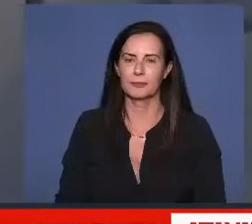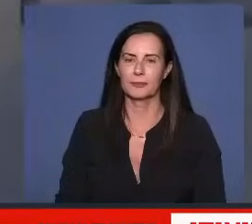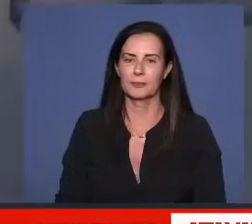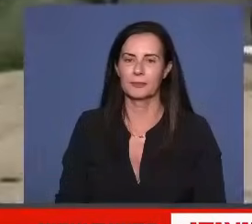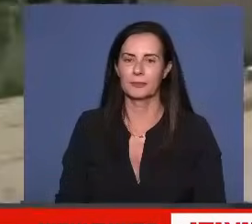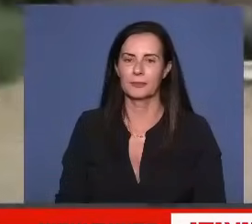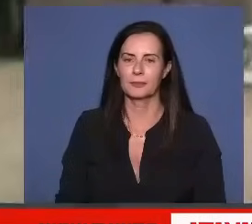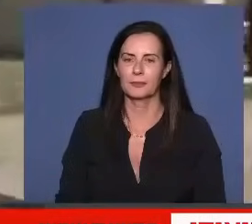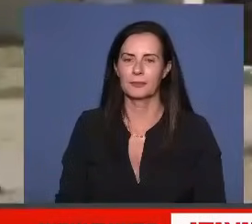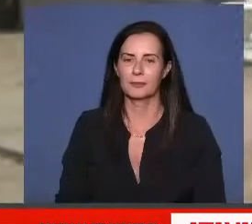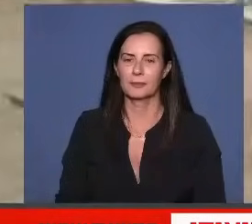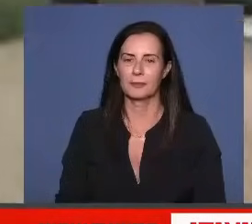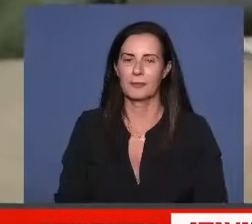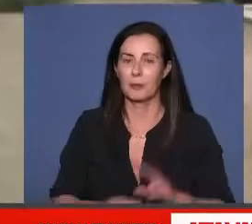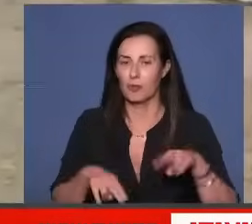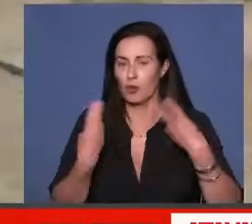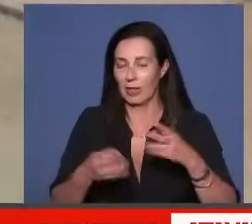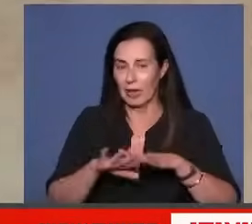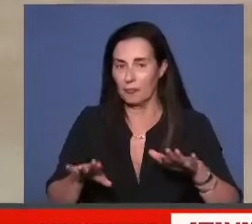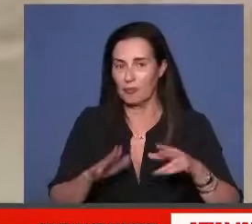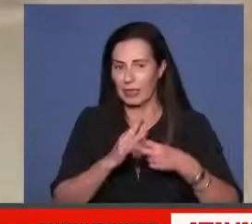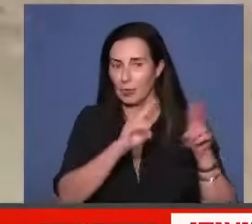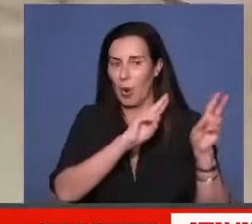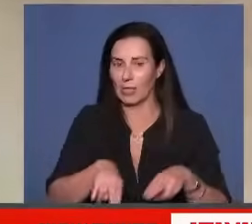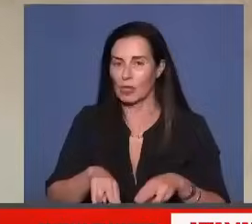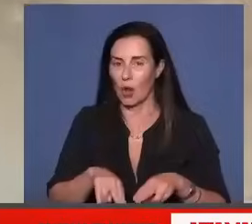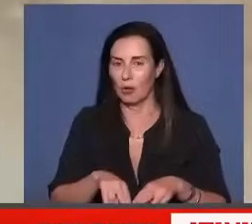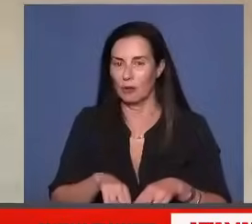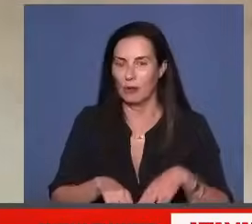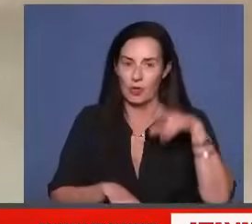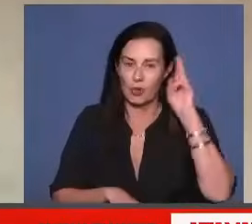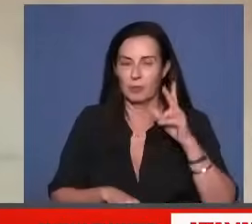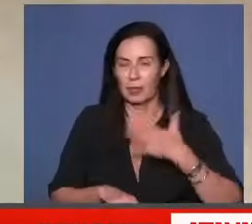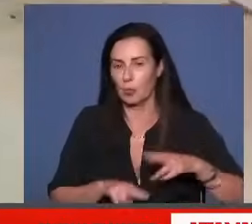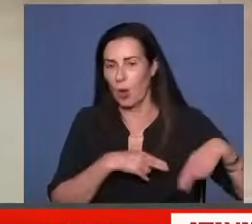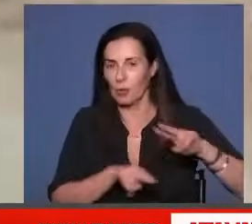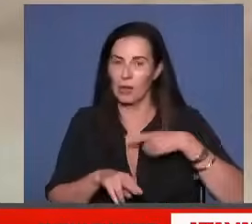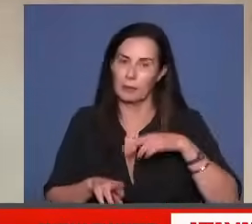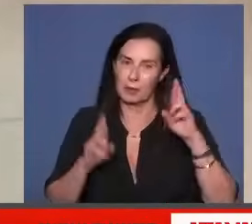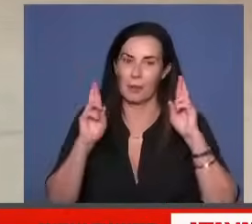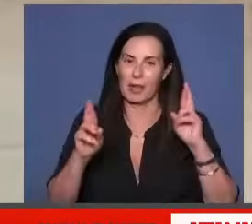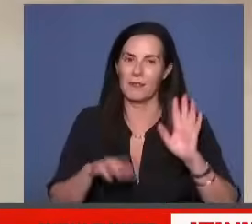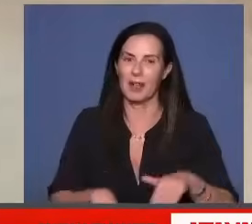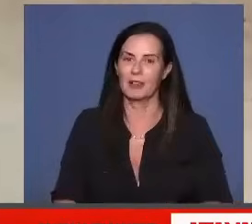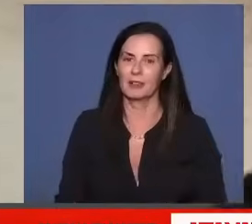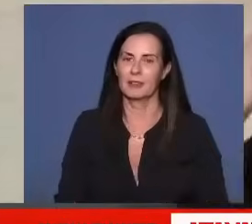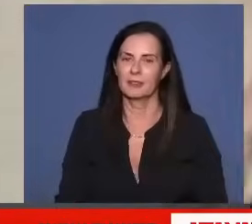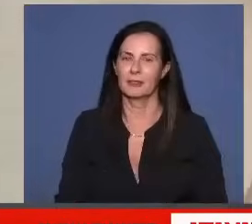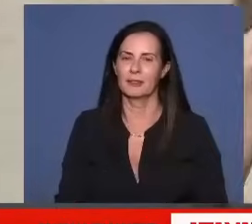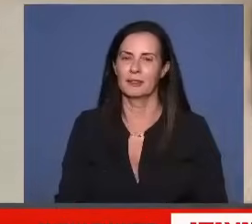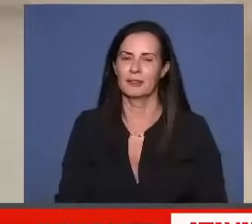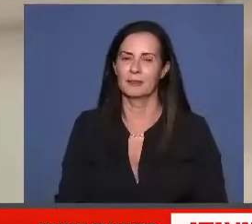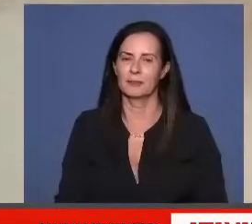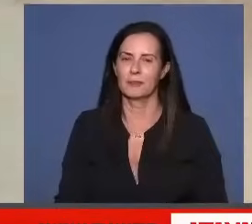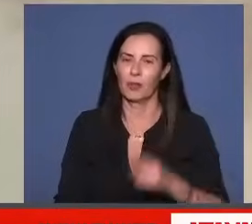אני רואה שהם עוד יודעים שהתכנו לחזור. שההורים שלהם התכנו לחזור. אני גם מקווה. אני